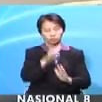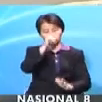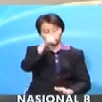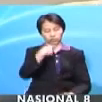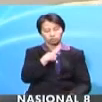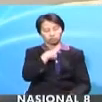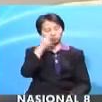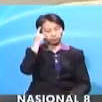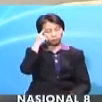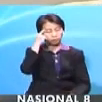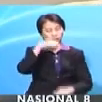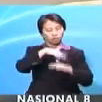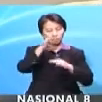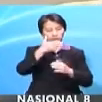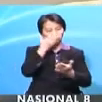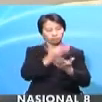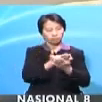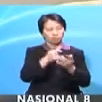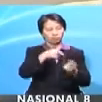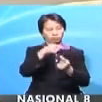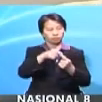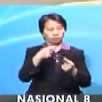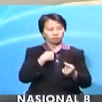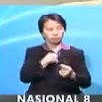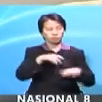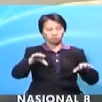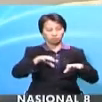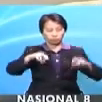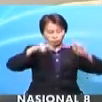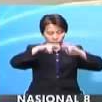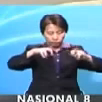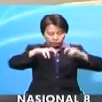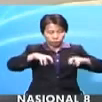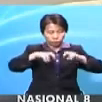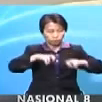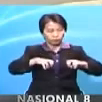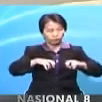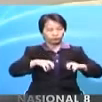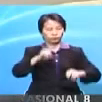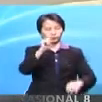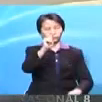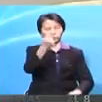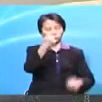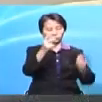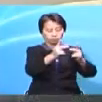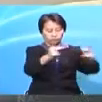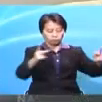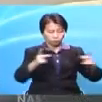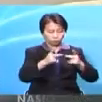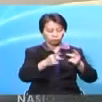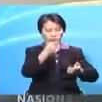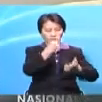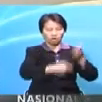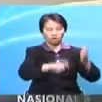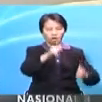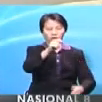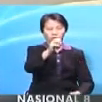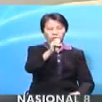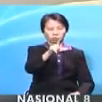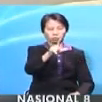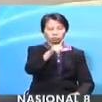kita pikir lebih baik oleh karena bila kita buat analisis sesuatu kawasan yang harganya